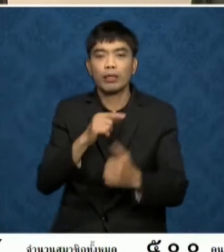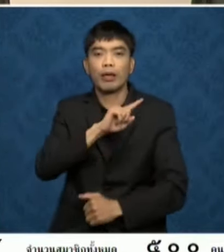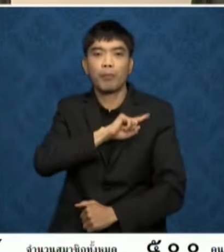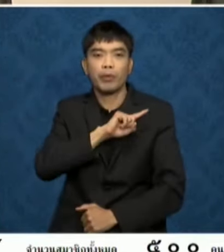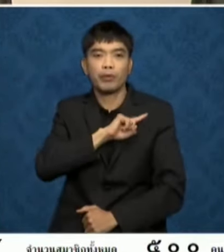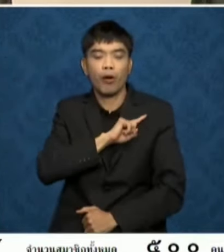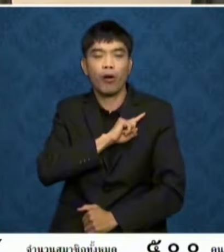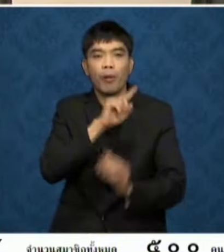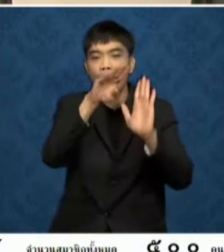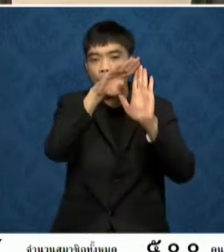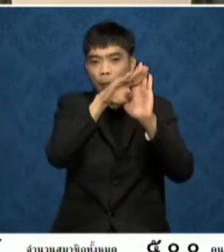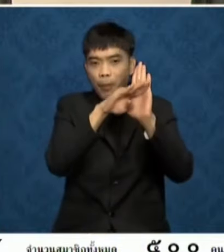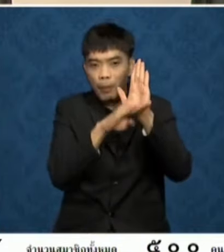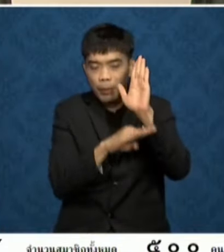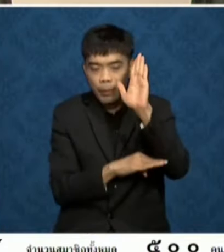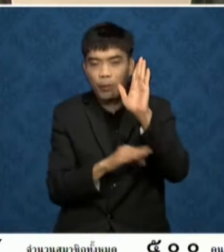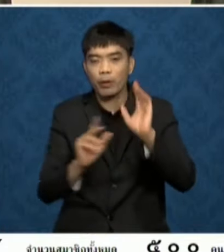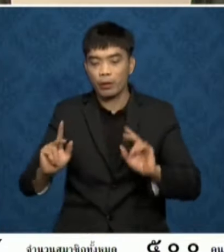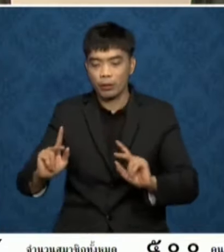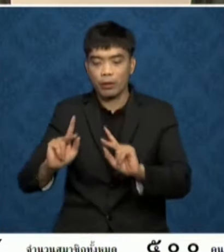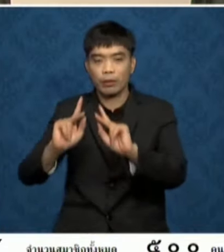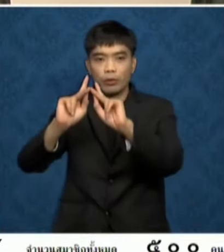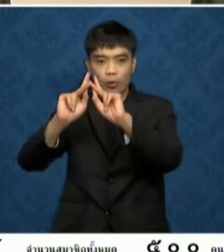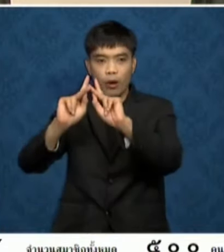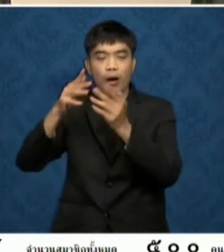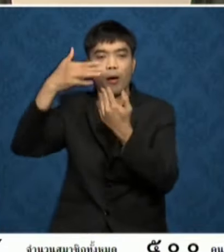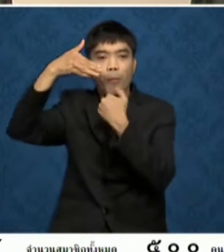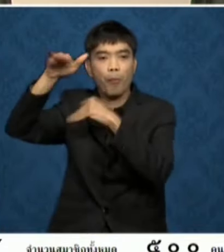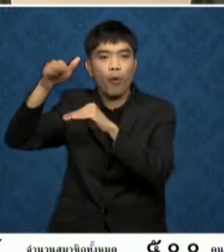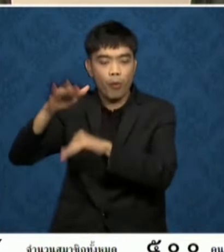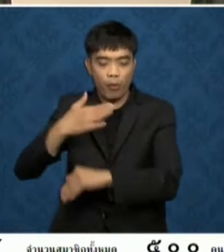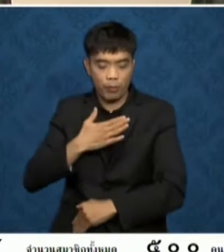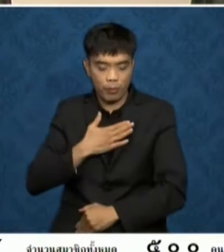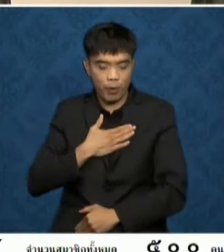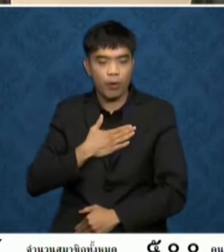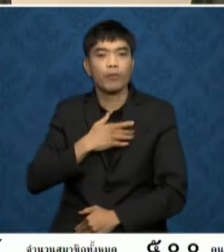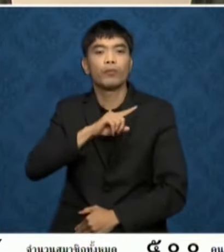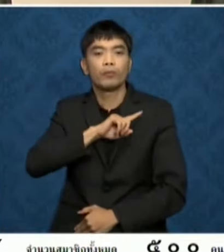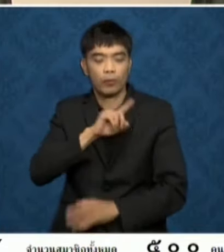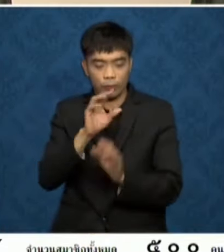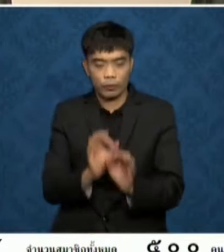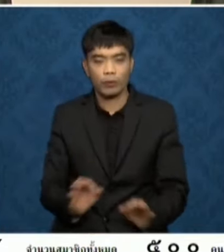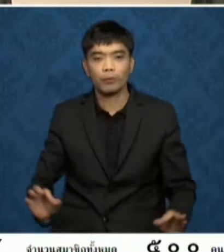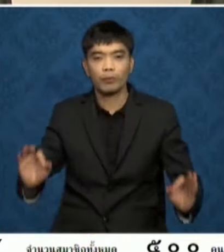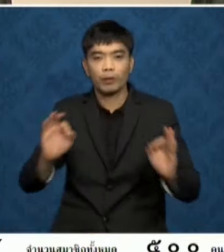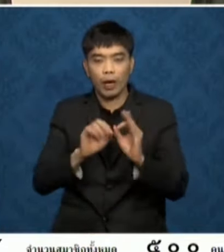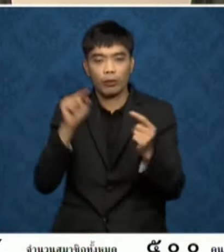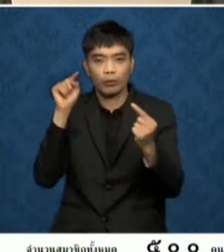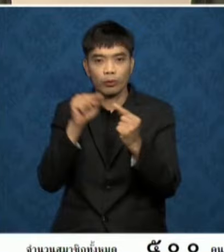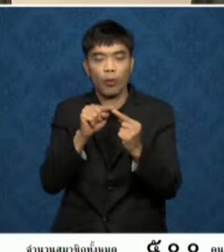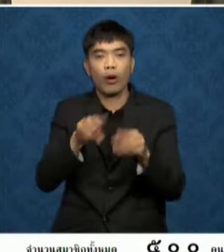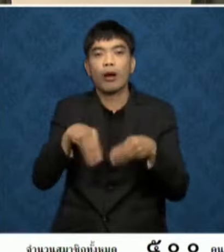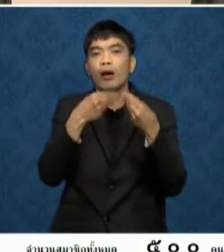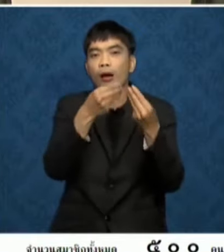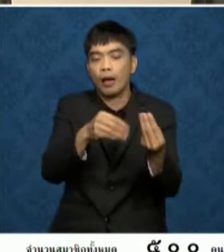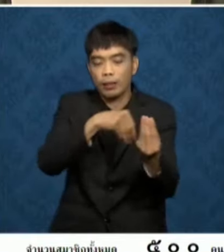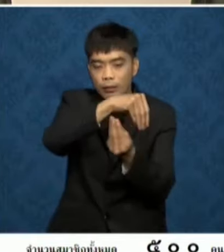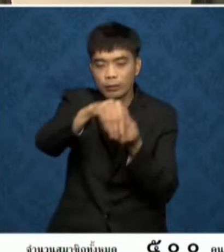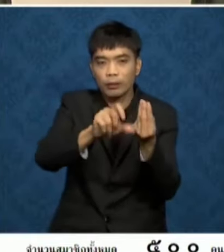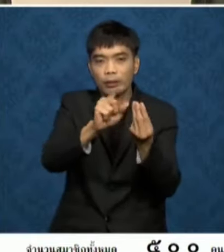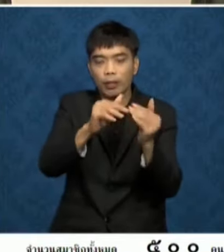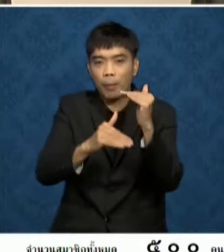าทของกระทรวงพาณิชย์นะคะมีความสำคัญอย่างมากโดยเฉพาะต่อการฟื้นตัวทางเศรษฐกิจนะคะภายหลังสถานการณ์โ